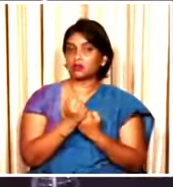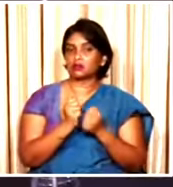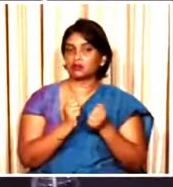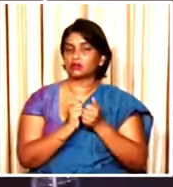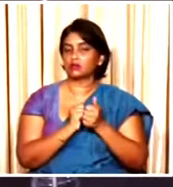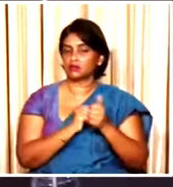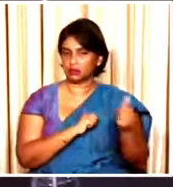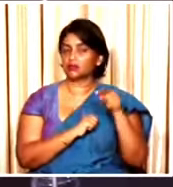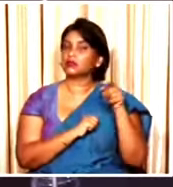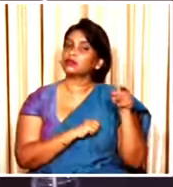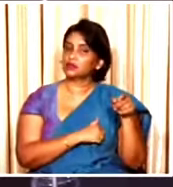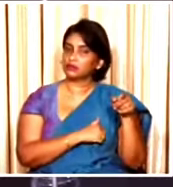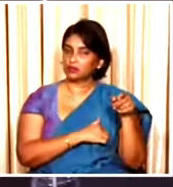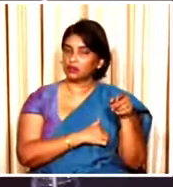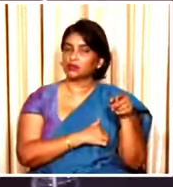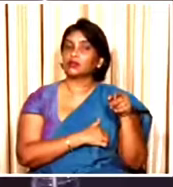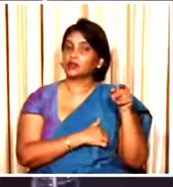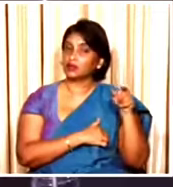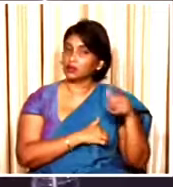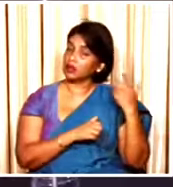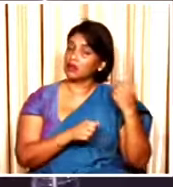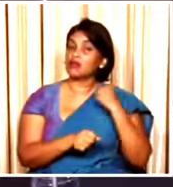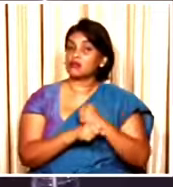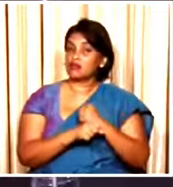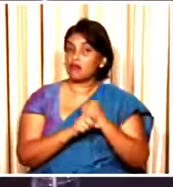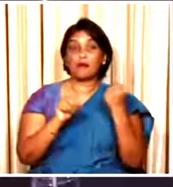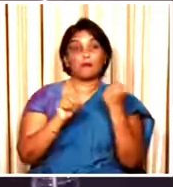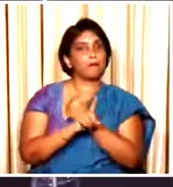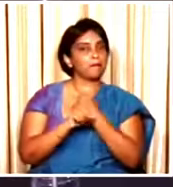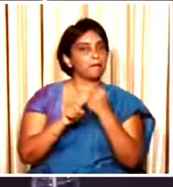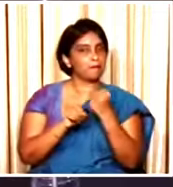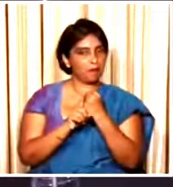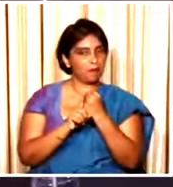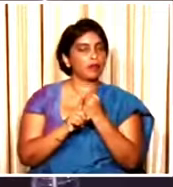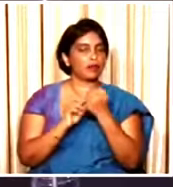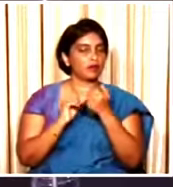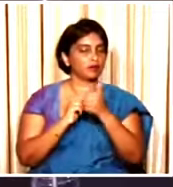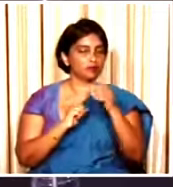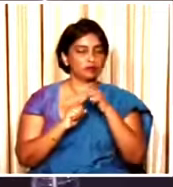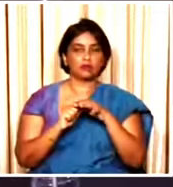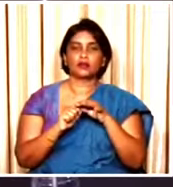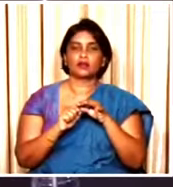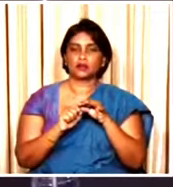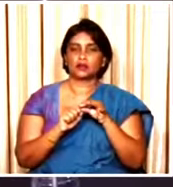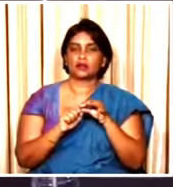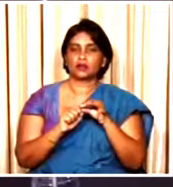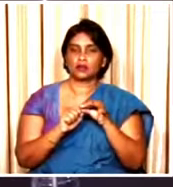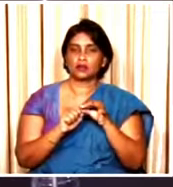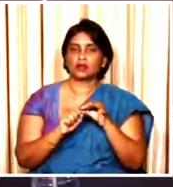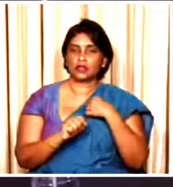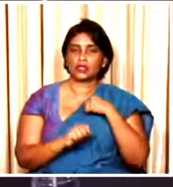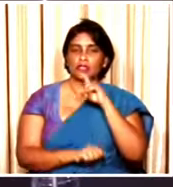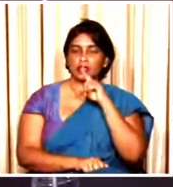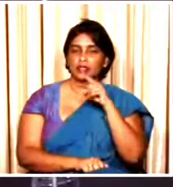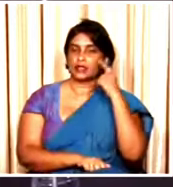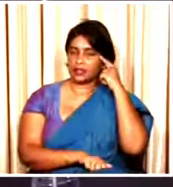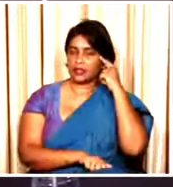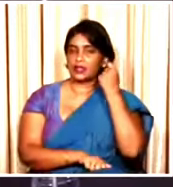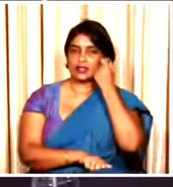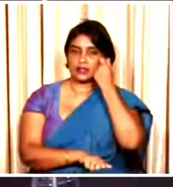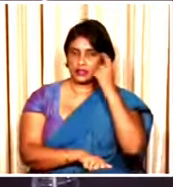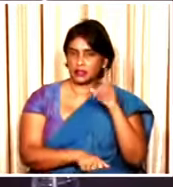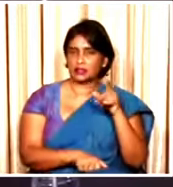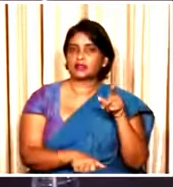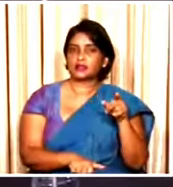කළ කෙනෙක් කියලා. එහෙම නැත්නම් රජයේ බලපෑමක් තුළ සිදුවෙච්ච දෙයක් කියලා මට කියන්න පෙනෙන හිතෙනවා සැකයක් ඇති